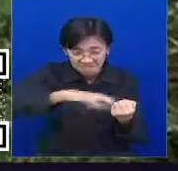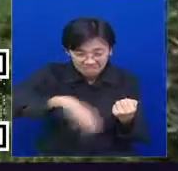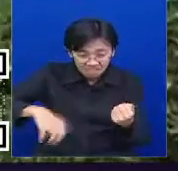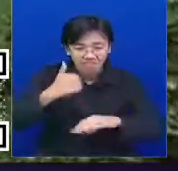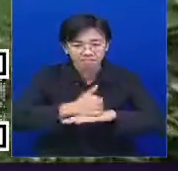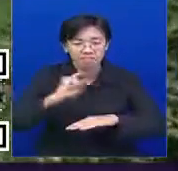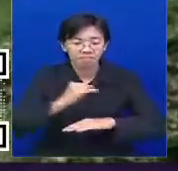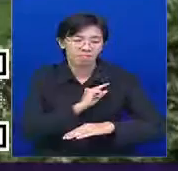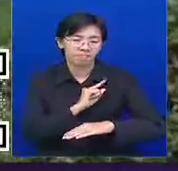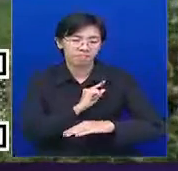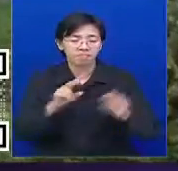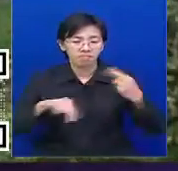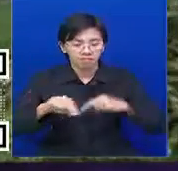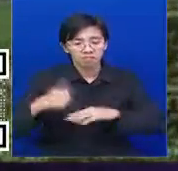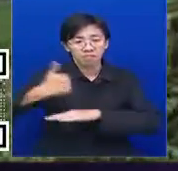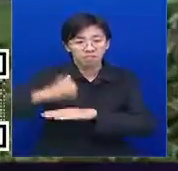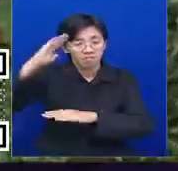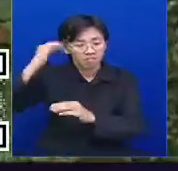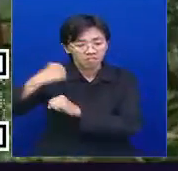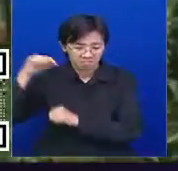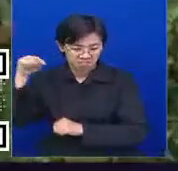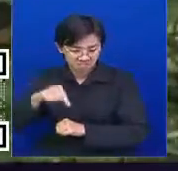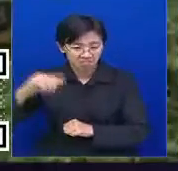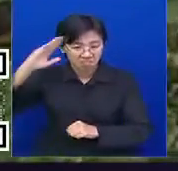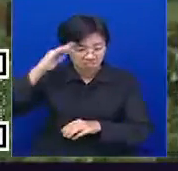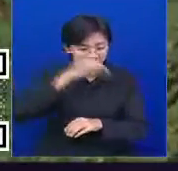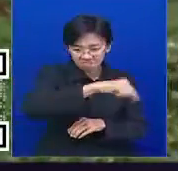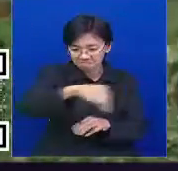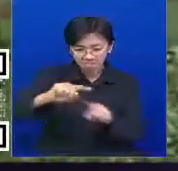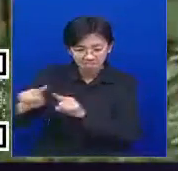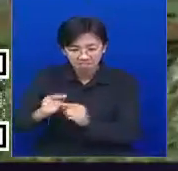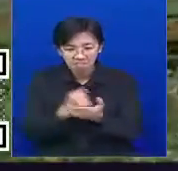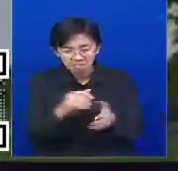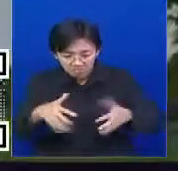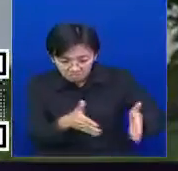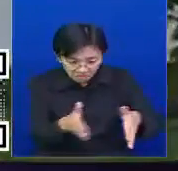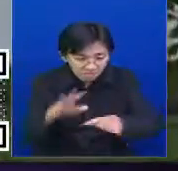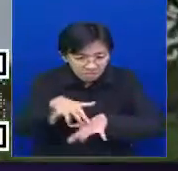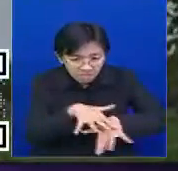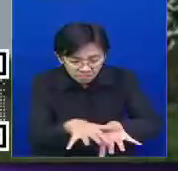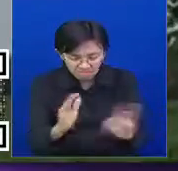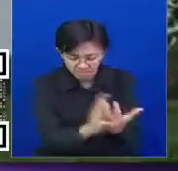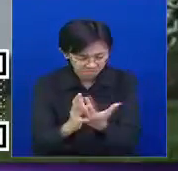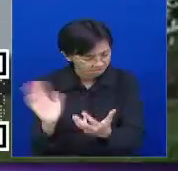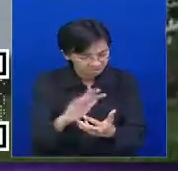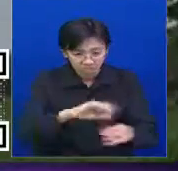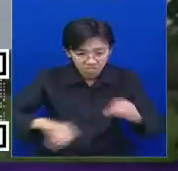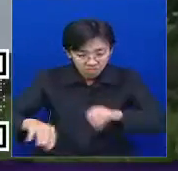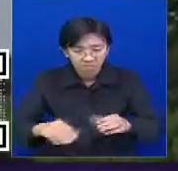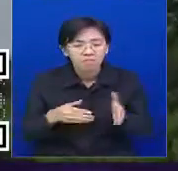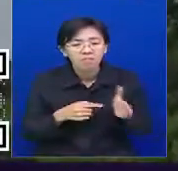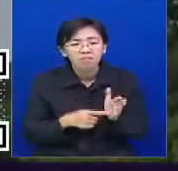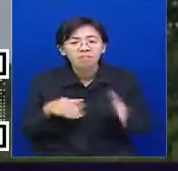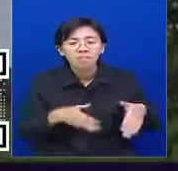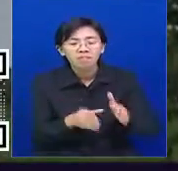แลหลักผู้บัญชาการทหารบกได้สั่งการให้หน่วยทหารในแต่ละพื้นที่ดูแลลำน้ำและกำจัดผักตบชวาอาทิแม่น้ำท่าจีน